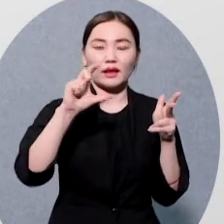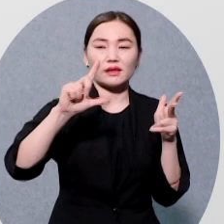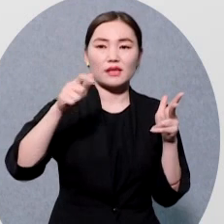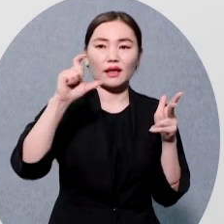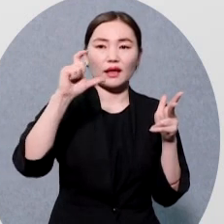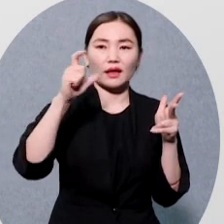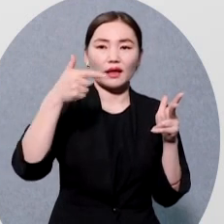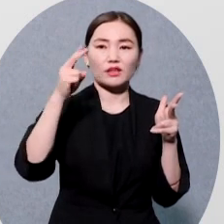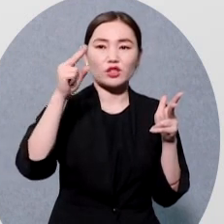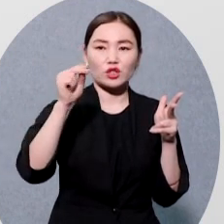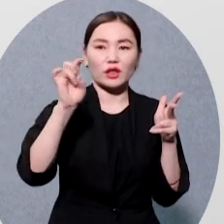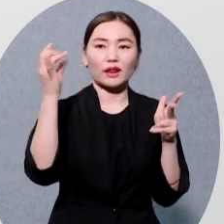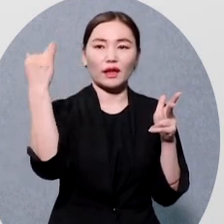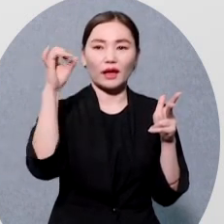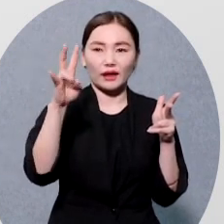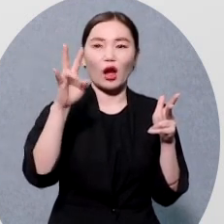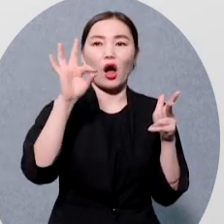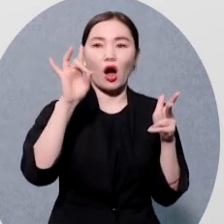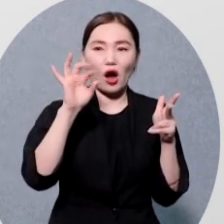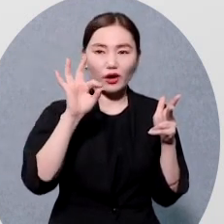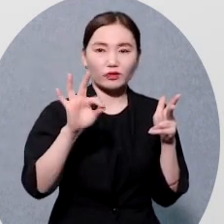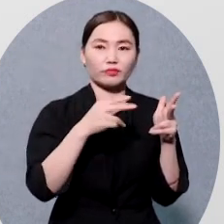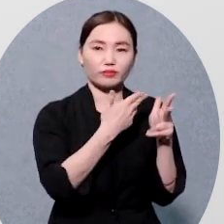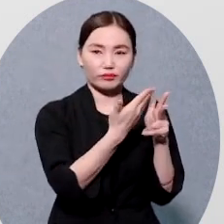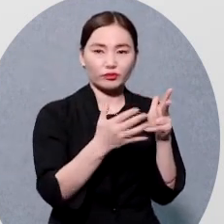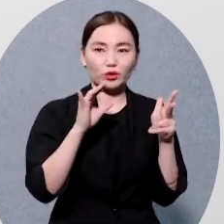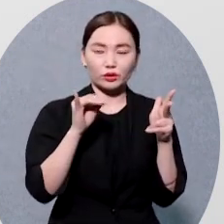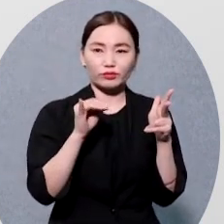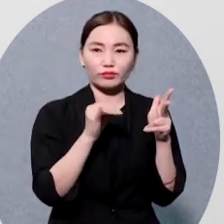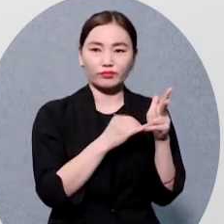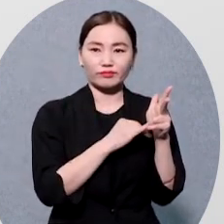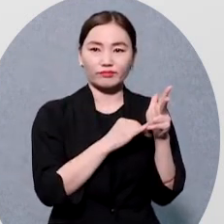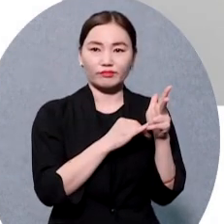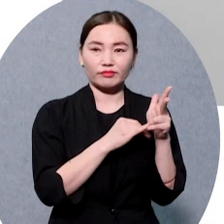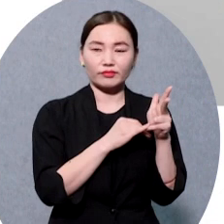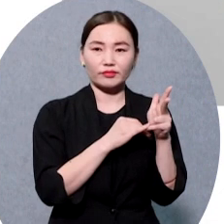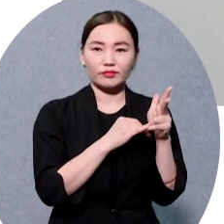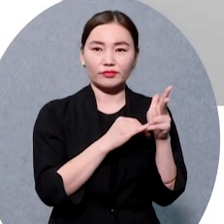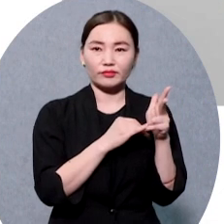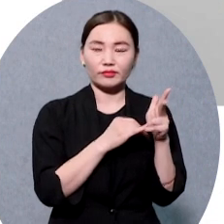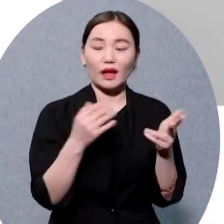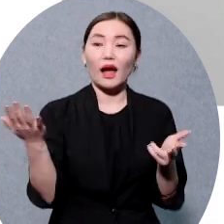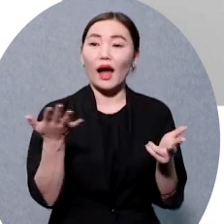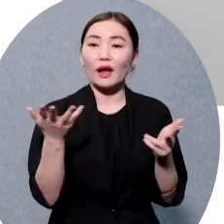орн, гүүний сүүгэр цэнгэгчдийн орн гэдэг дээр бүгдээрээ дээрх 3 орныг тохируулаад тавиарай.